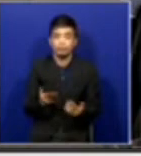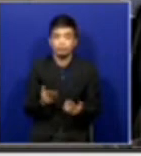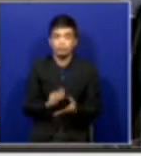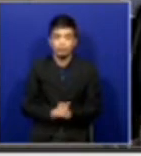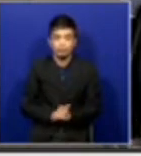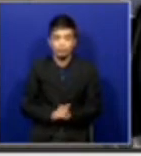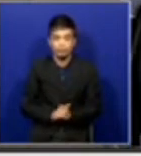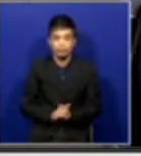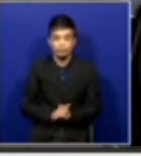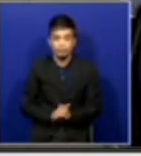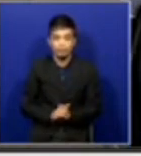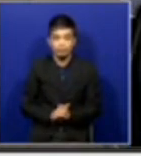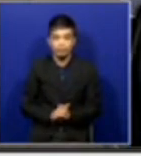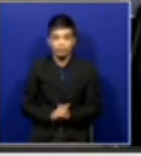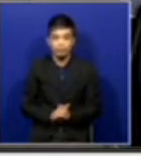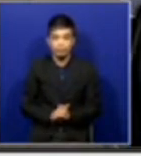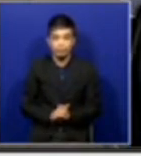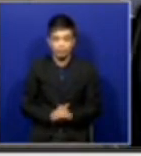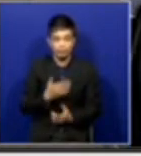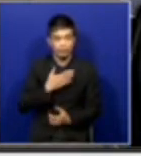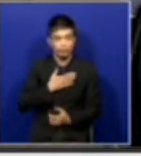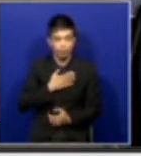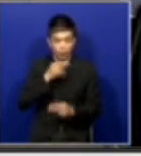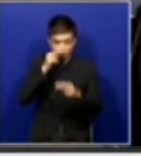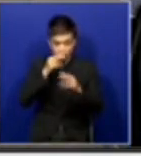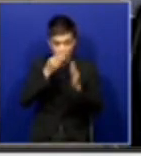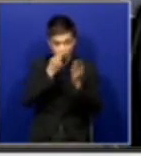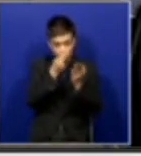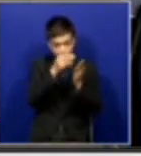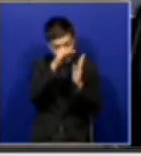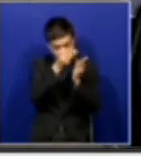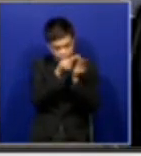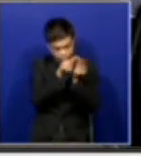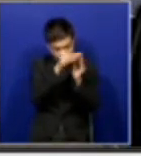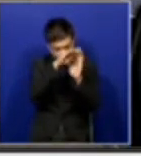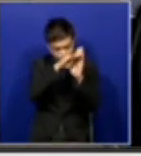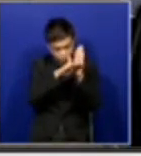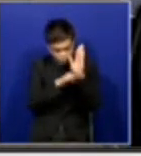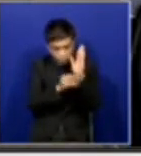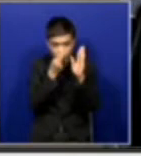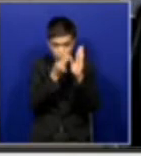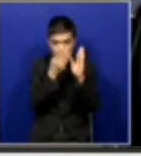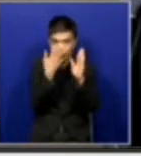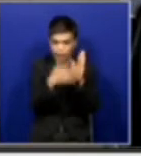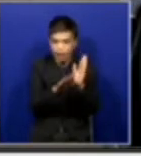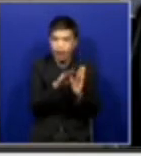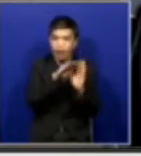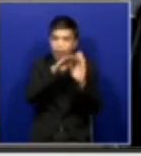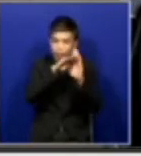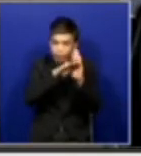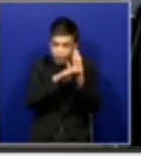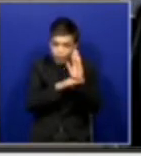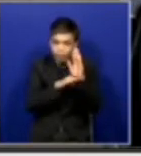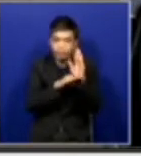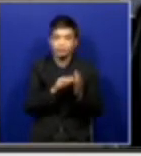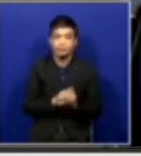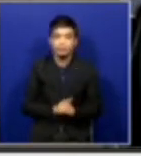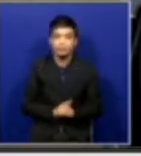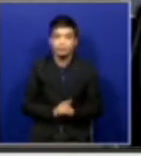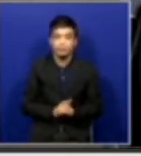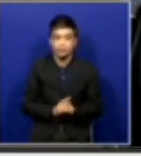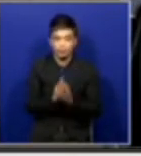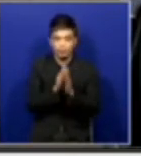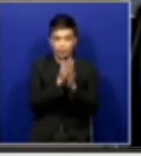ยิ่งผมไปดูรายละเอียดแล้วนี่นะที่รายละเอียดในเล่ม